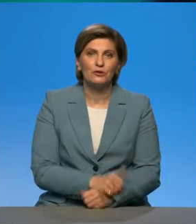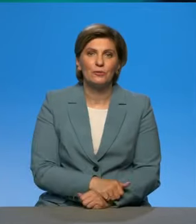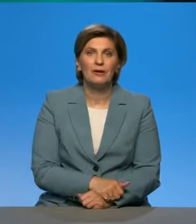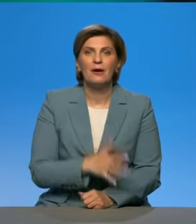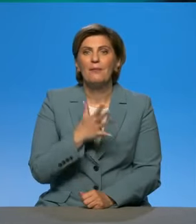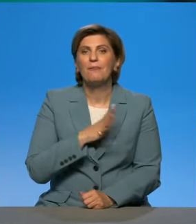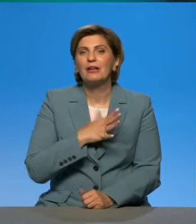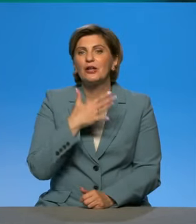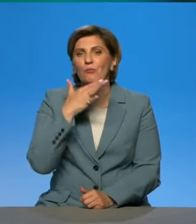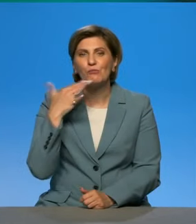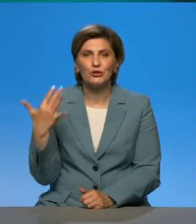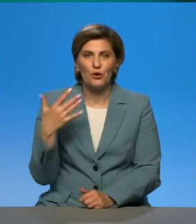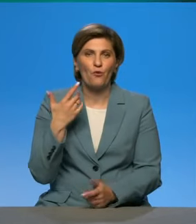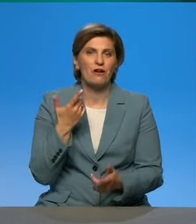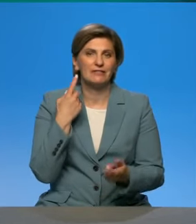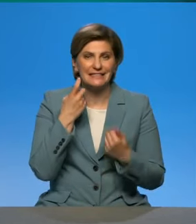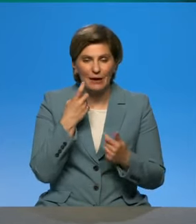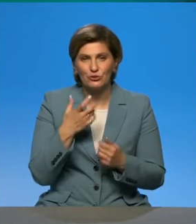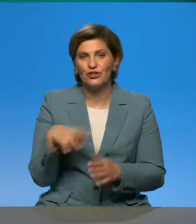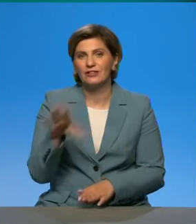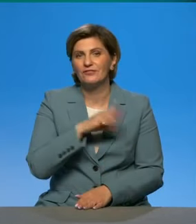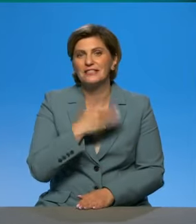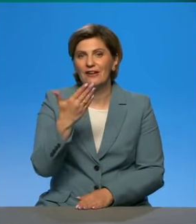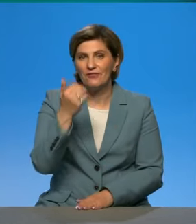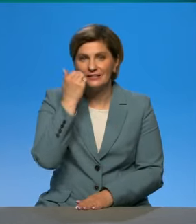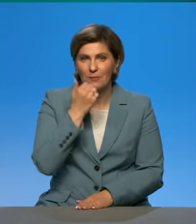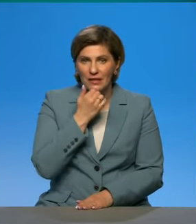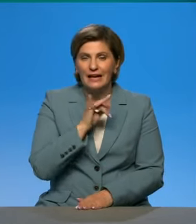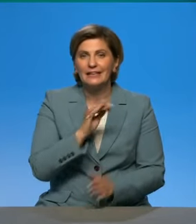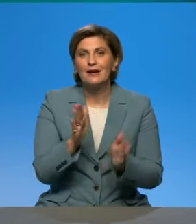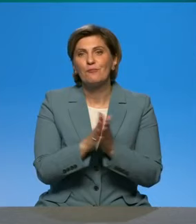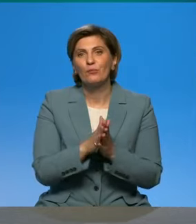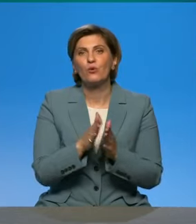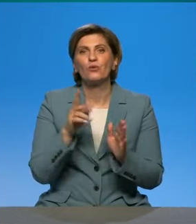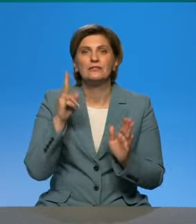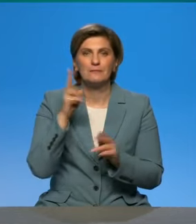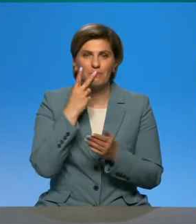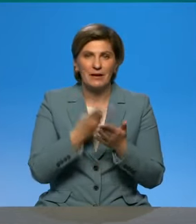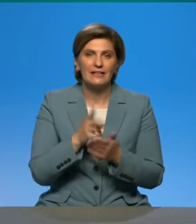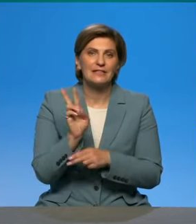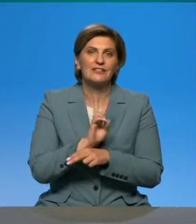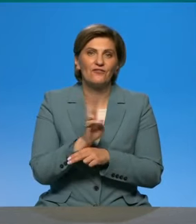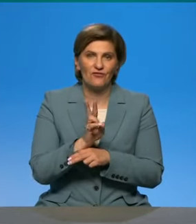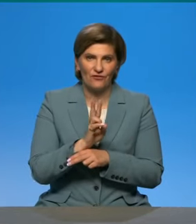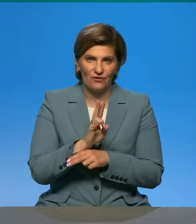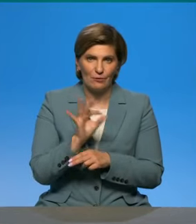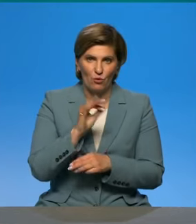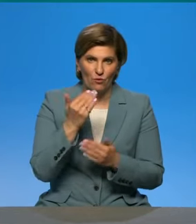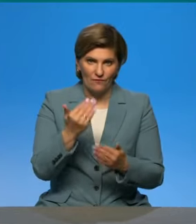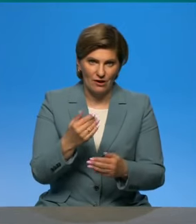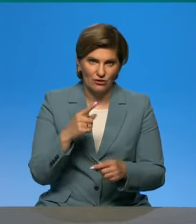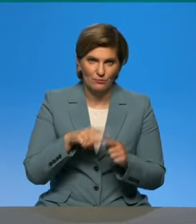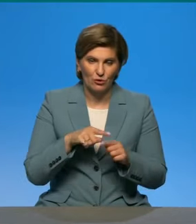сообщений было. Вас благодарят и требуют художественный фильм про Миклу Хамаклая, потому что последний был снят еще, по-моему, во времена